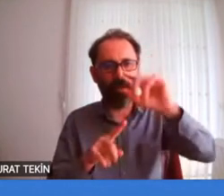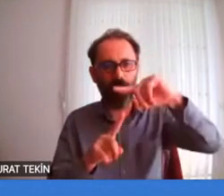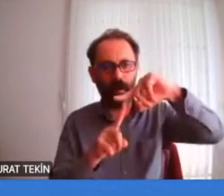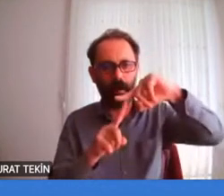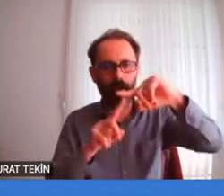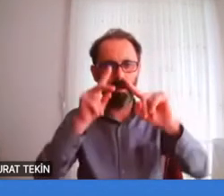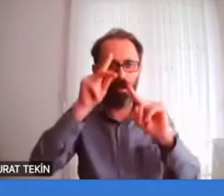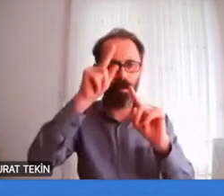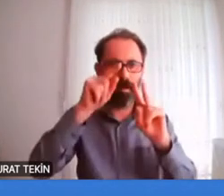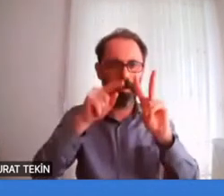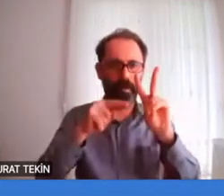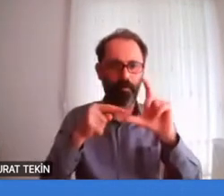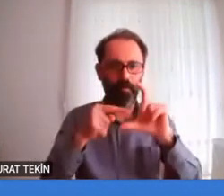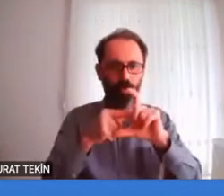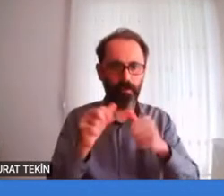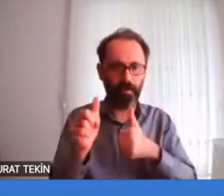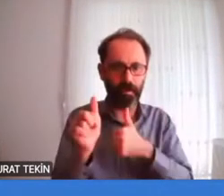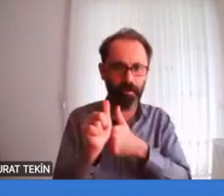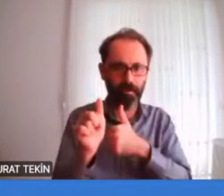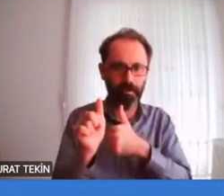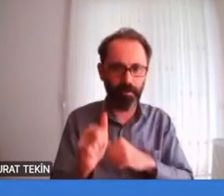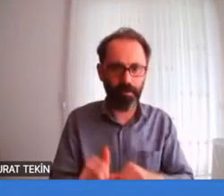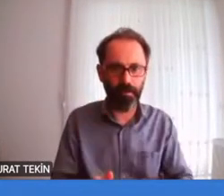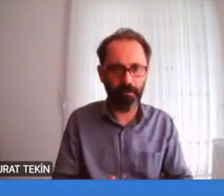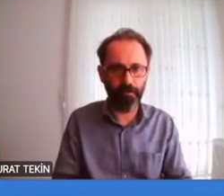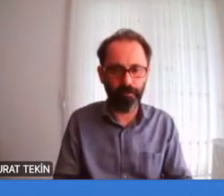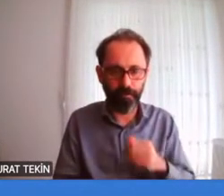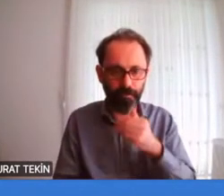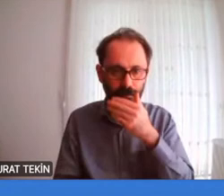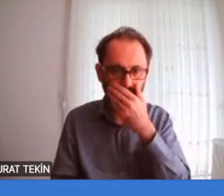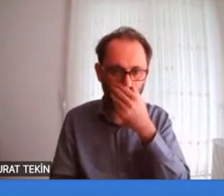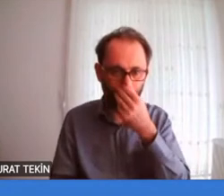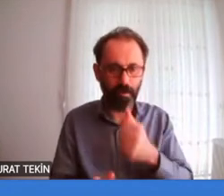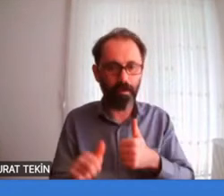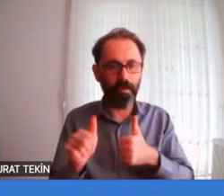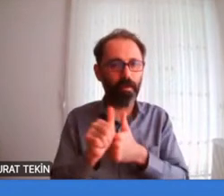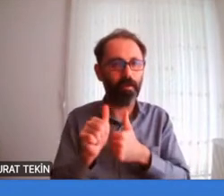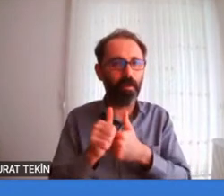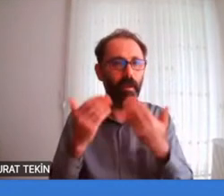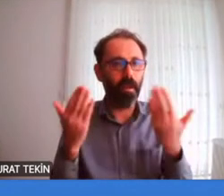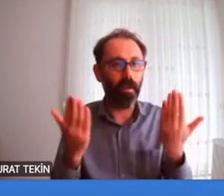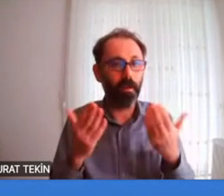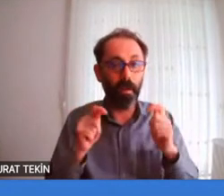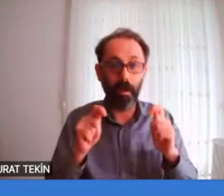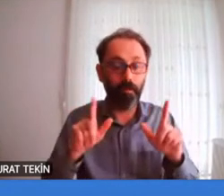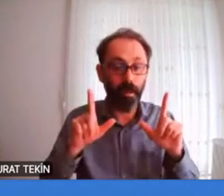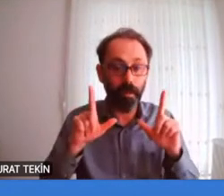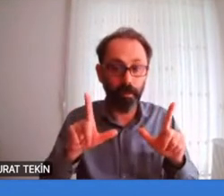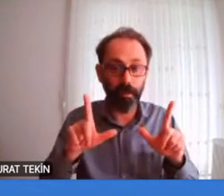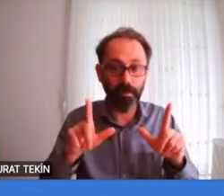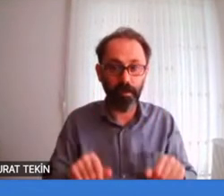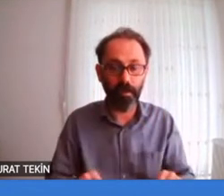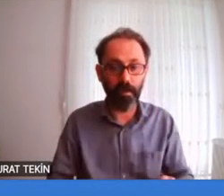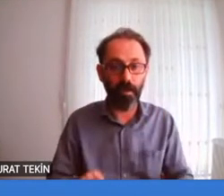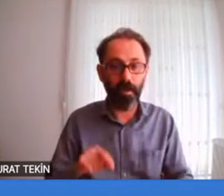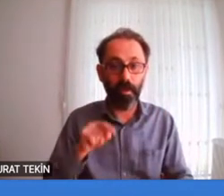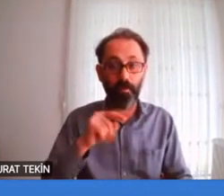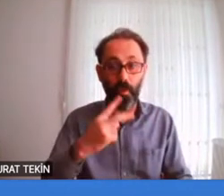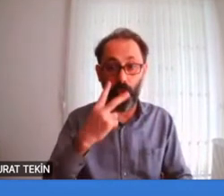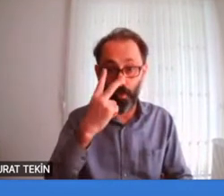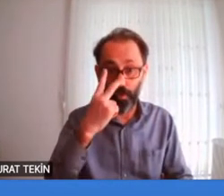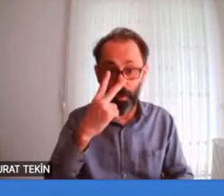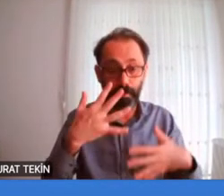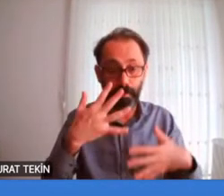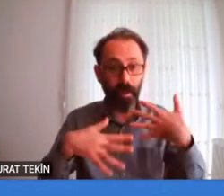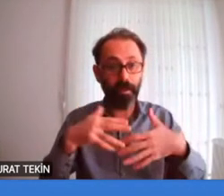yaşadığını, ne hissettiğini çok iyi anlamak gerekir. Yani onun açısından bakmak gerekir. Bizim sporda gözden gelir özgü bir spor olduğu